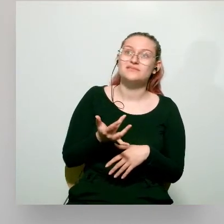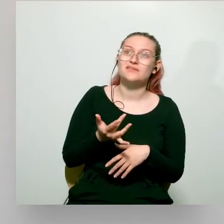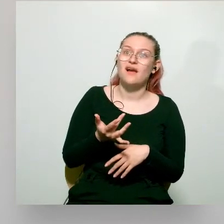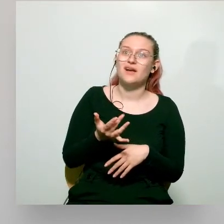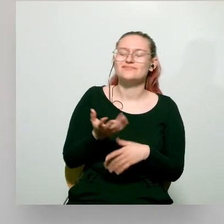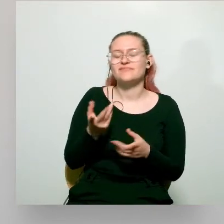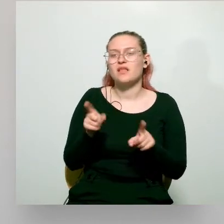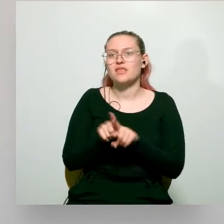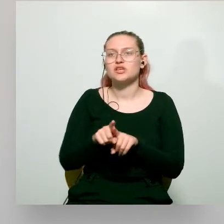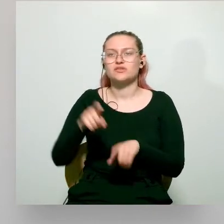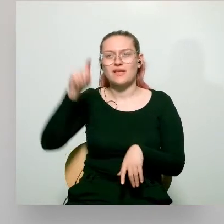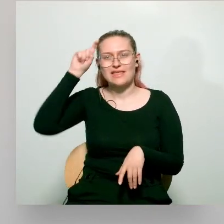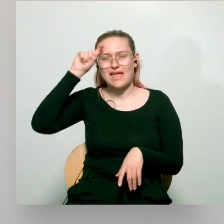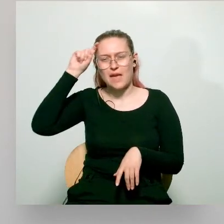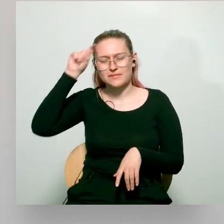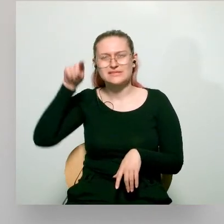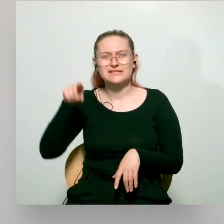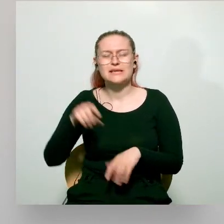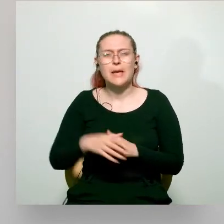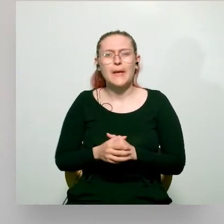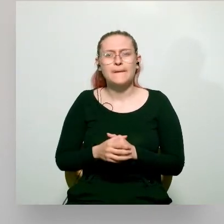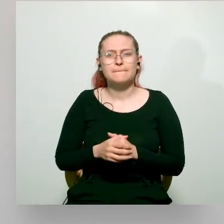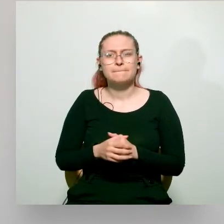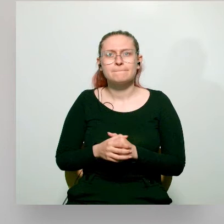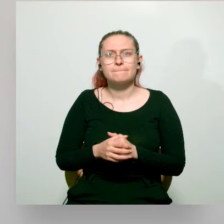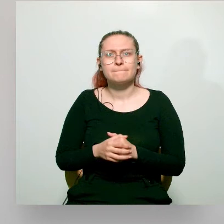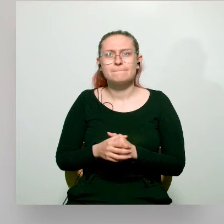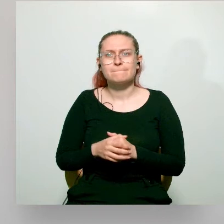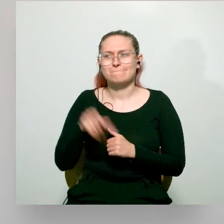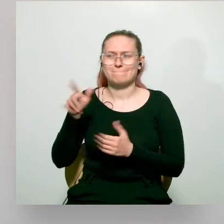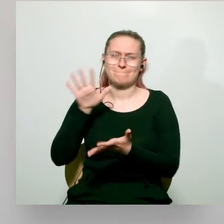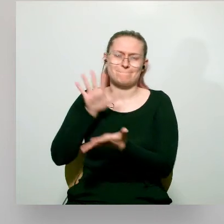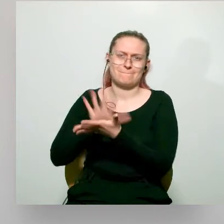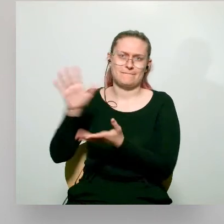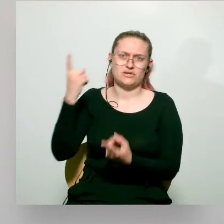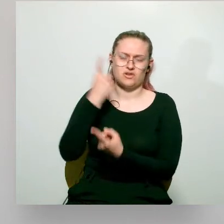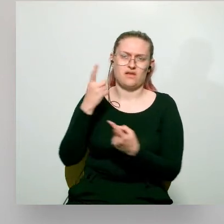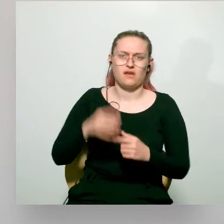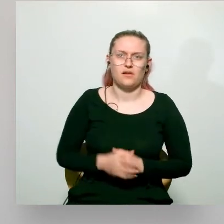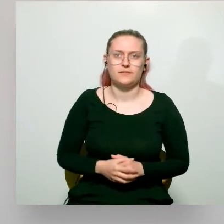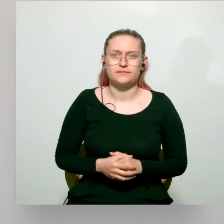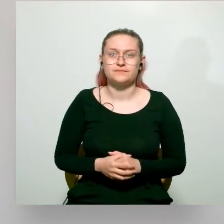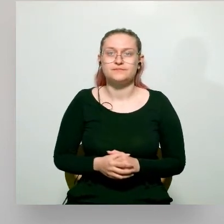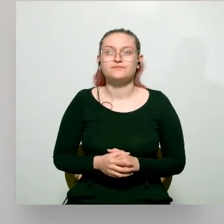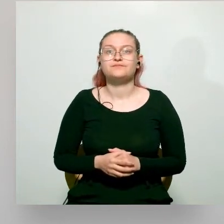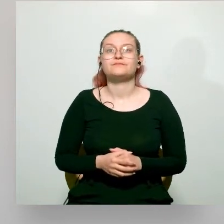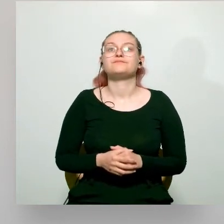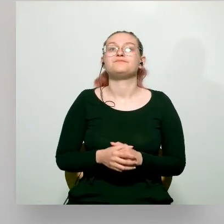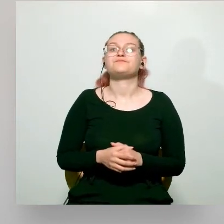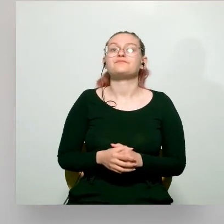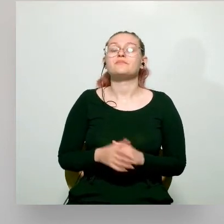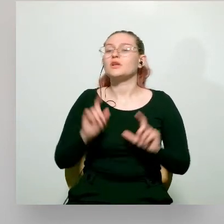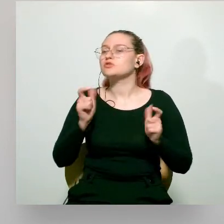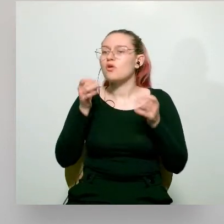to, co pozostaje jeszcze bardzo poważnym zadaniem przed nami, to jest przyjęcie po prostu na